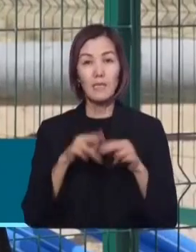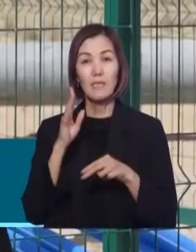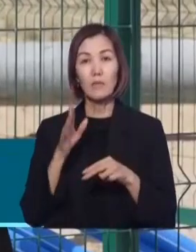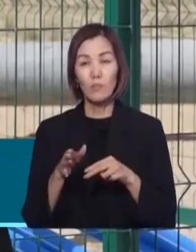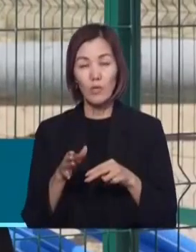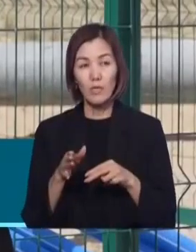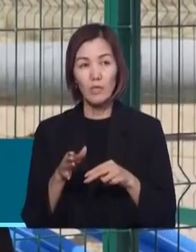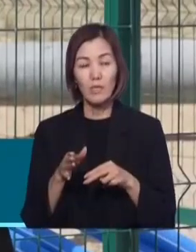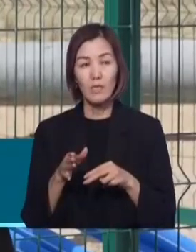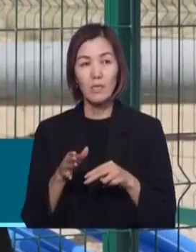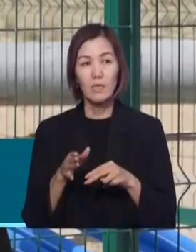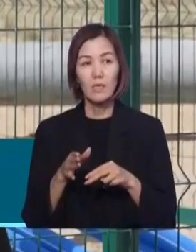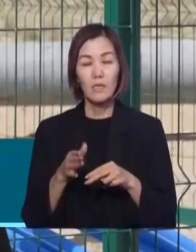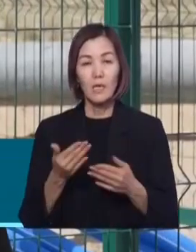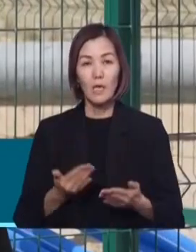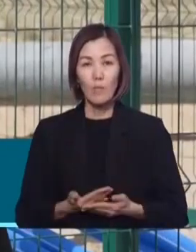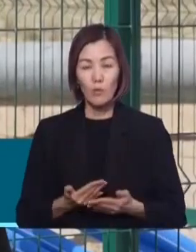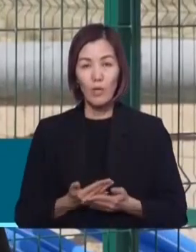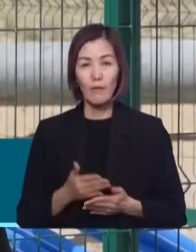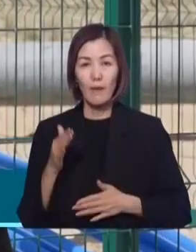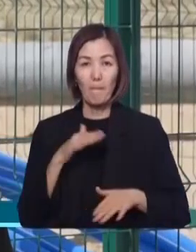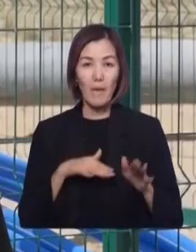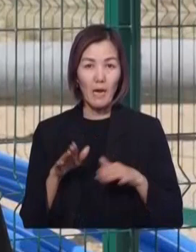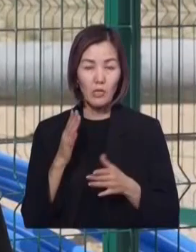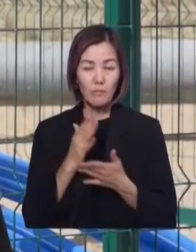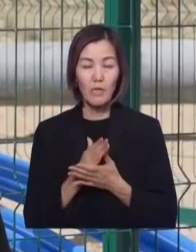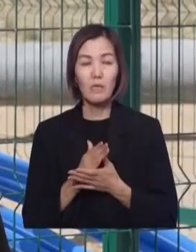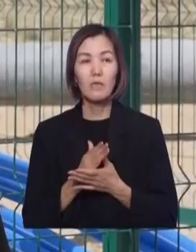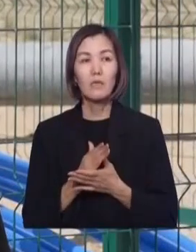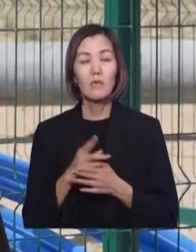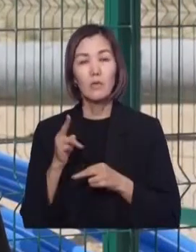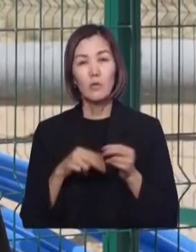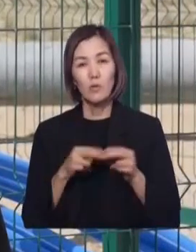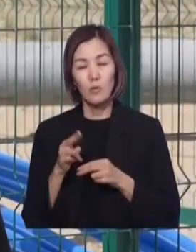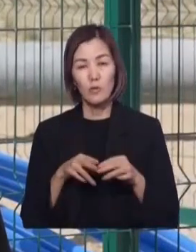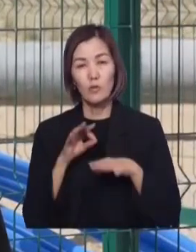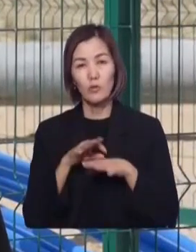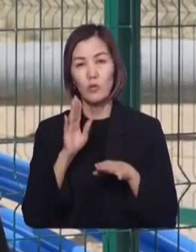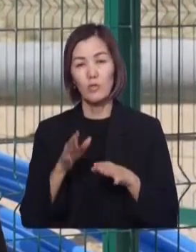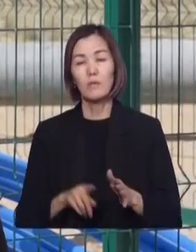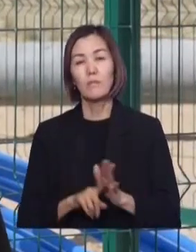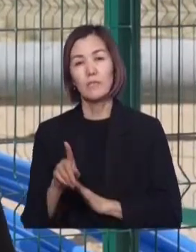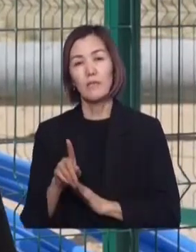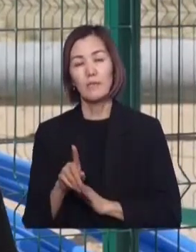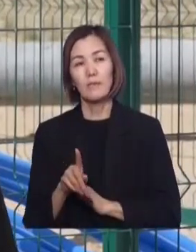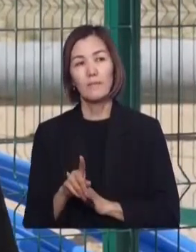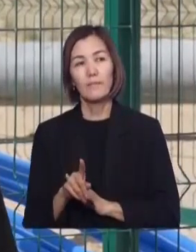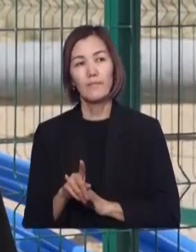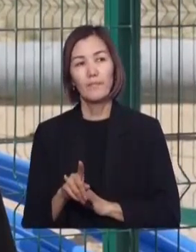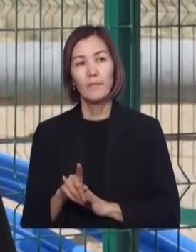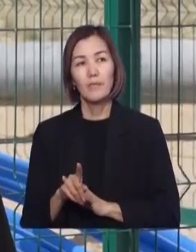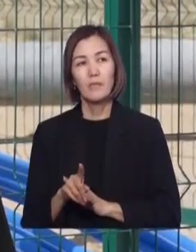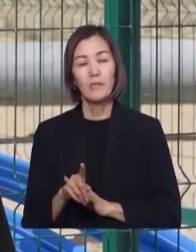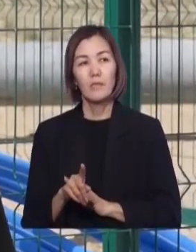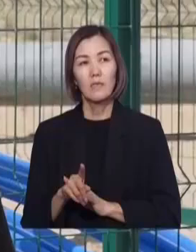бірге коммуналдық пляждар құрылысы басталды. Коммуналдық